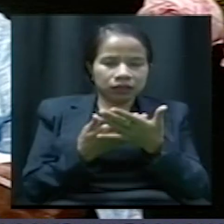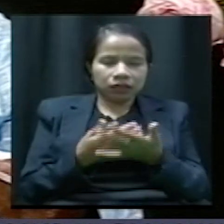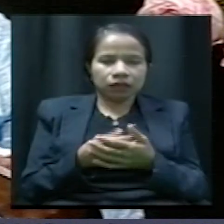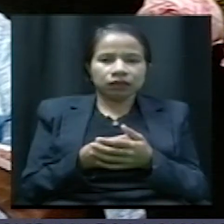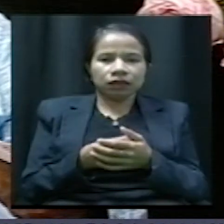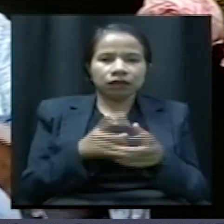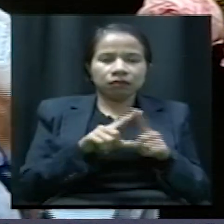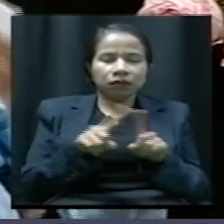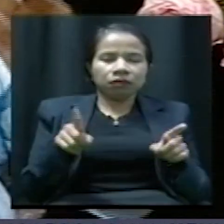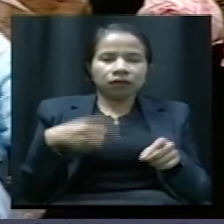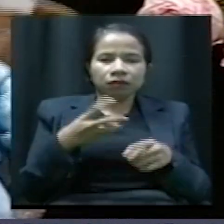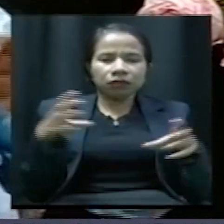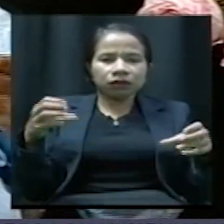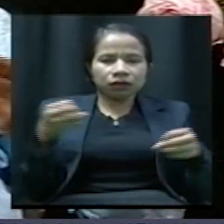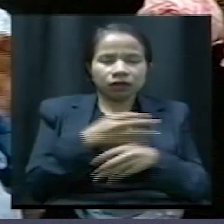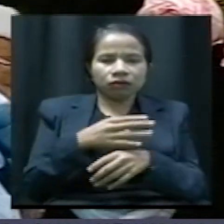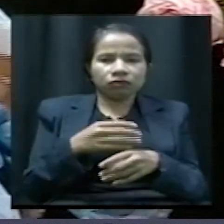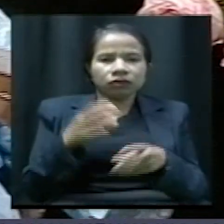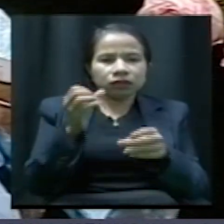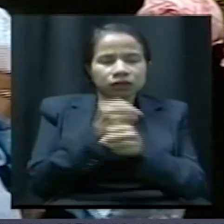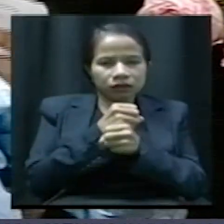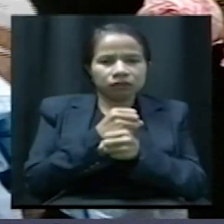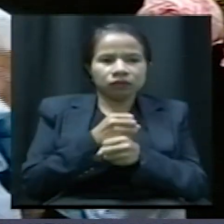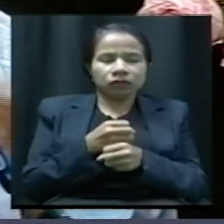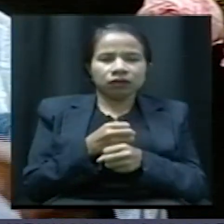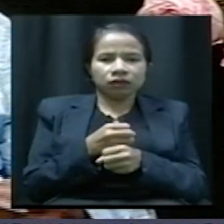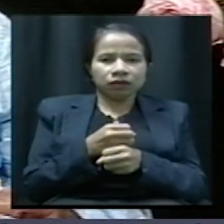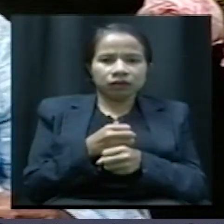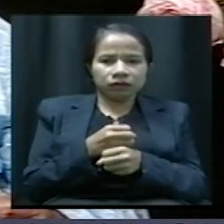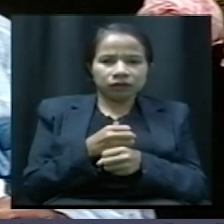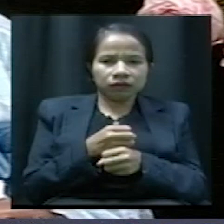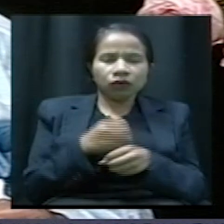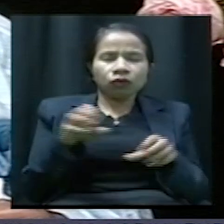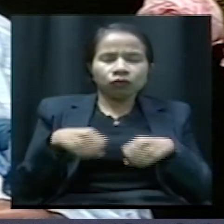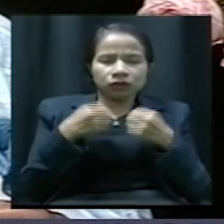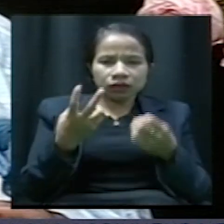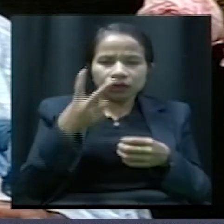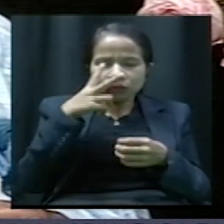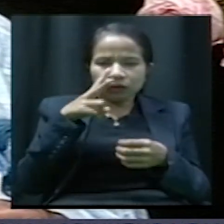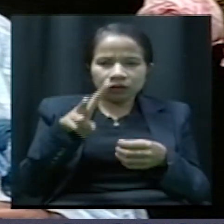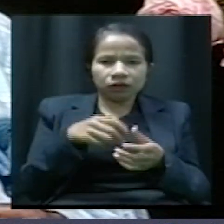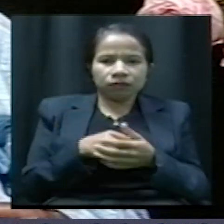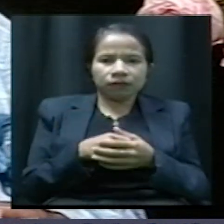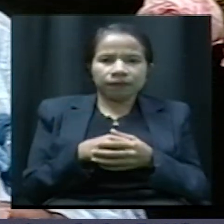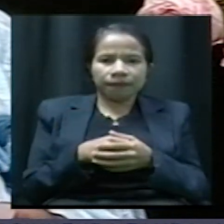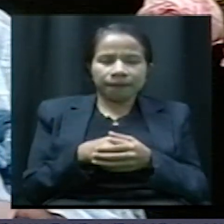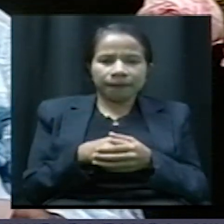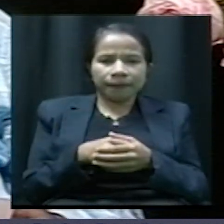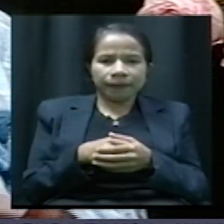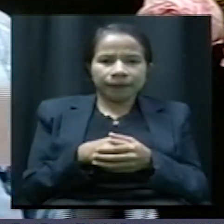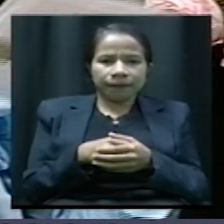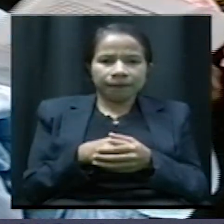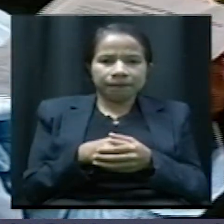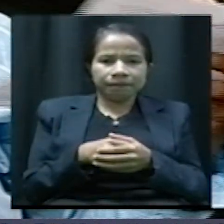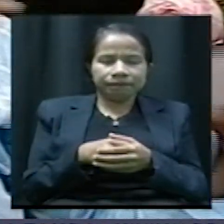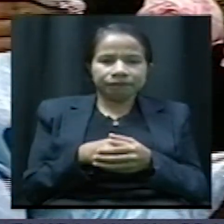rekuperationa mas ami tau kono simunia mak buat rumah kita musuh kari un satu atende mo hoidane kondisi ansane sira. Anto